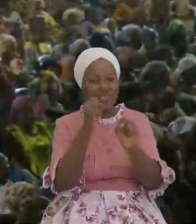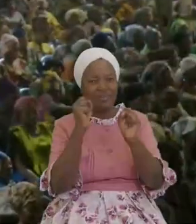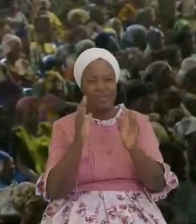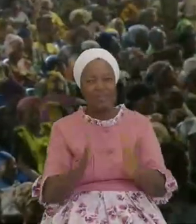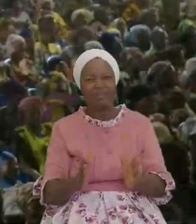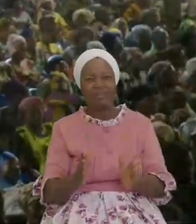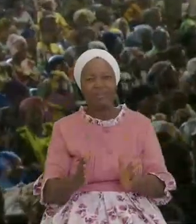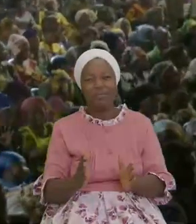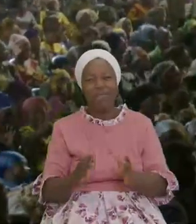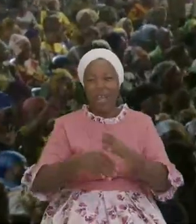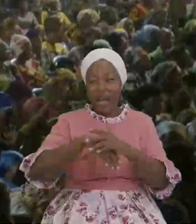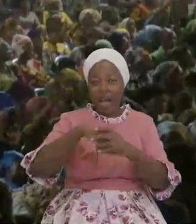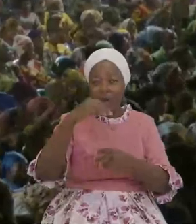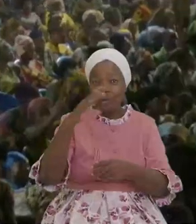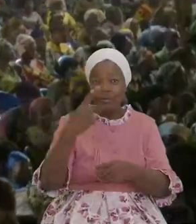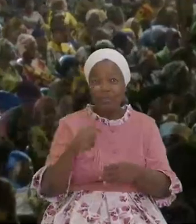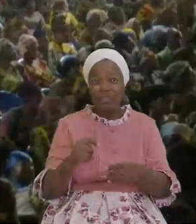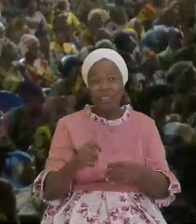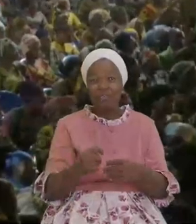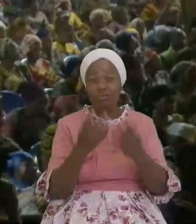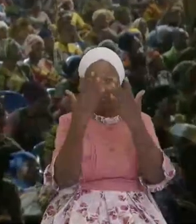Hors du péché, tu viendras au Sauveur.